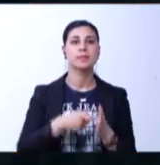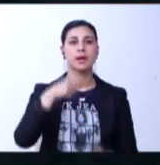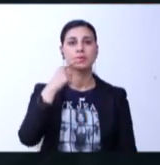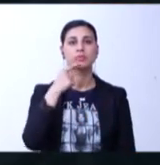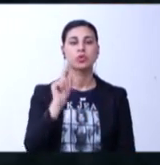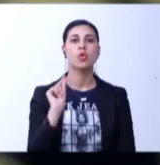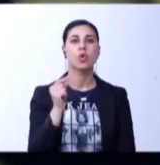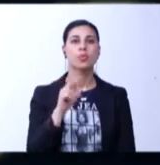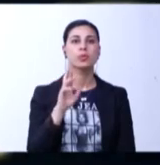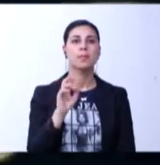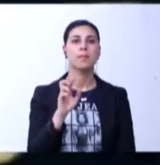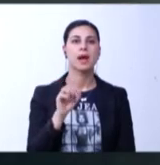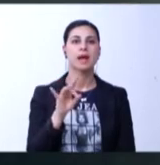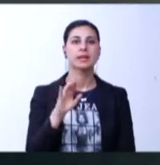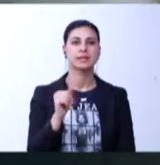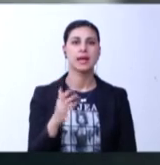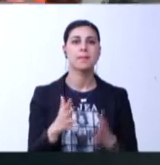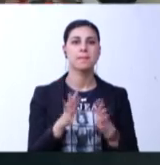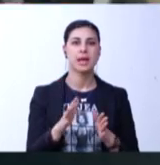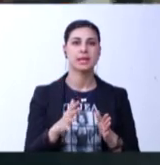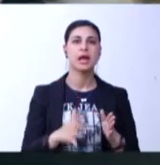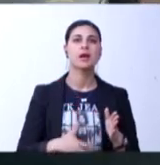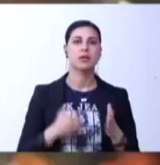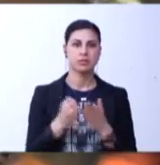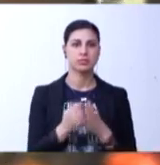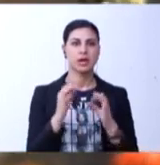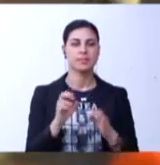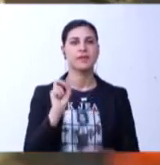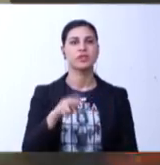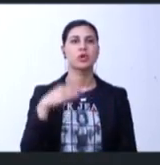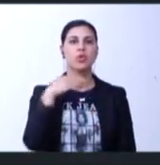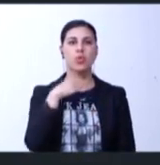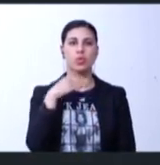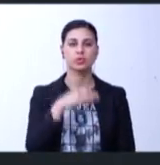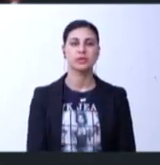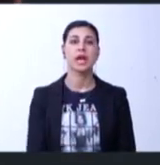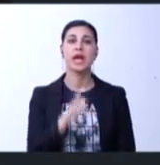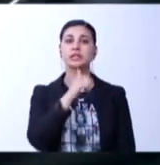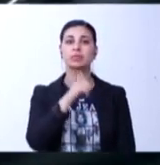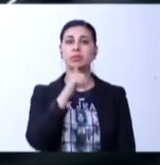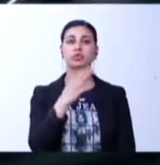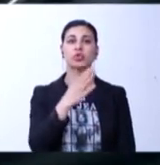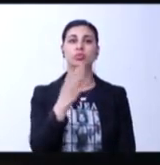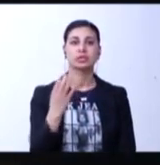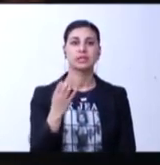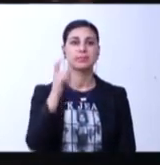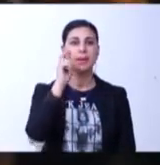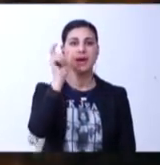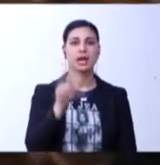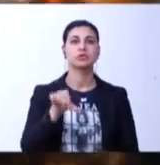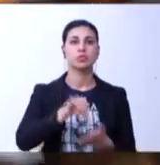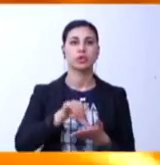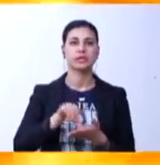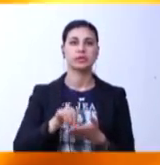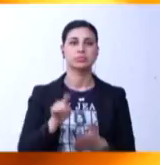რომ ლობიო და ბარდა მეტადანაყრებს, ვიდრე ხორციანი კერძები. ექსპერიმენტში 43 მამაკაცი